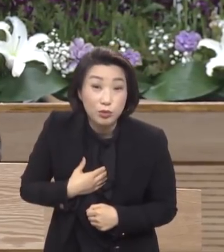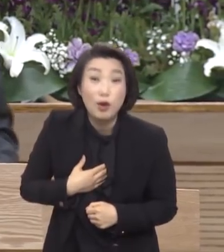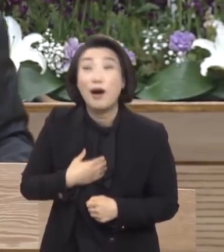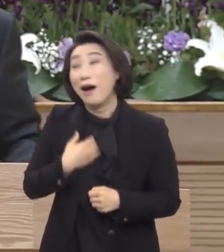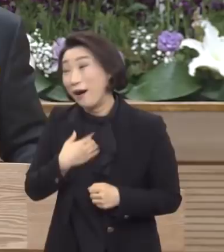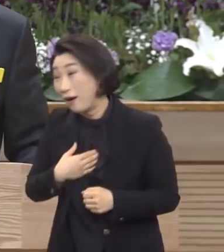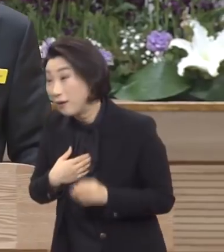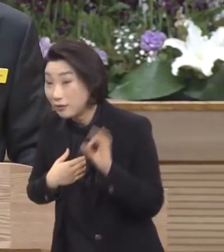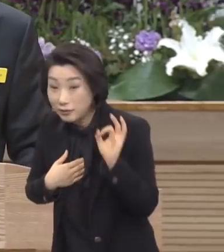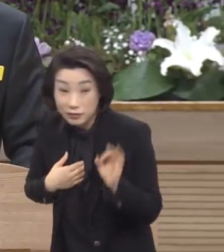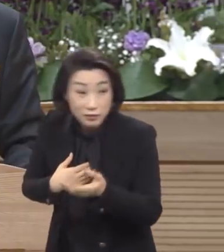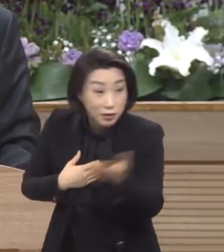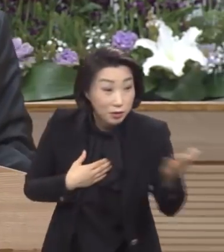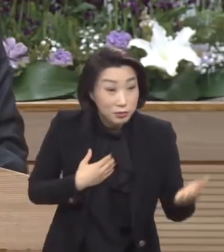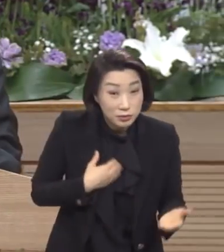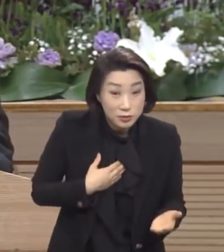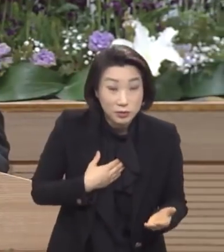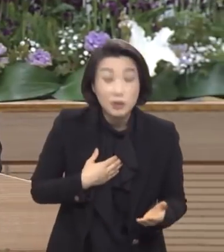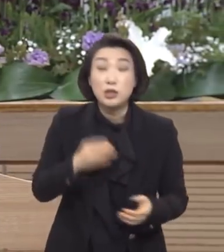알아듣습니까?